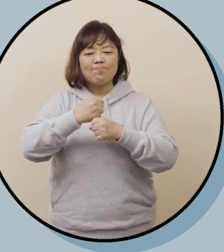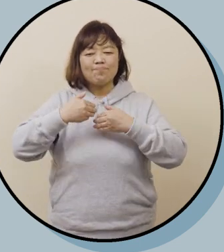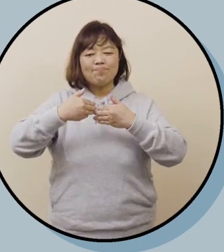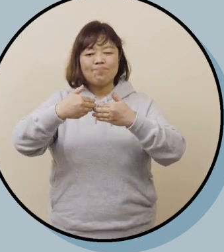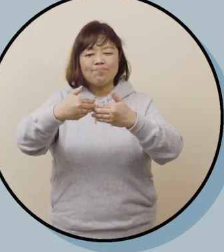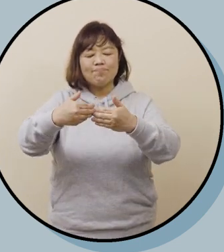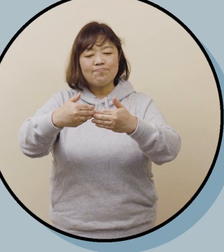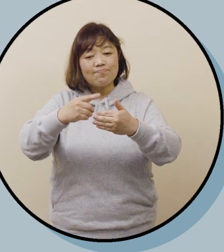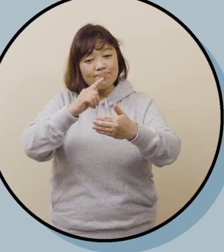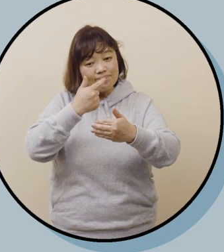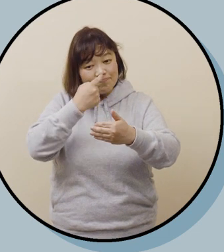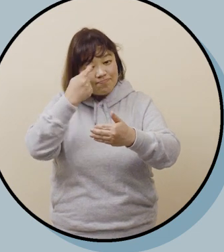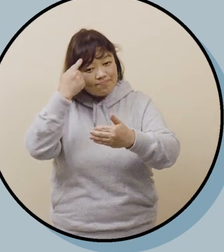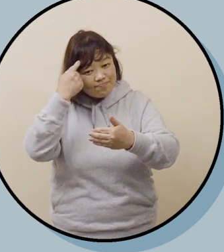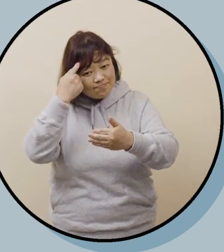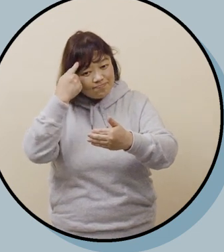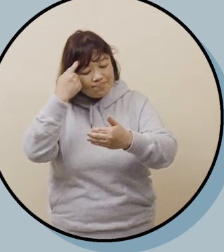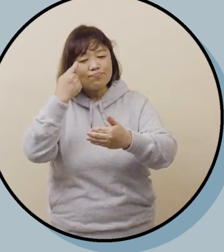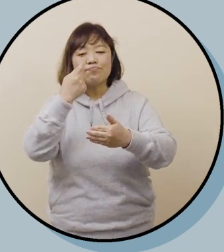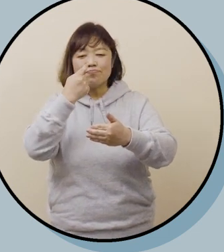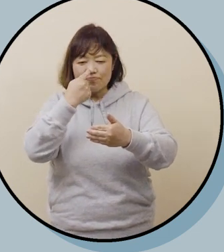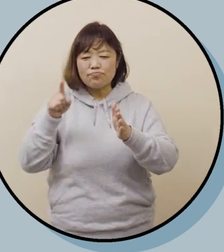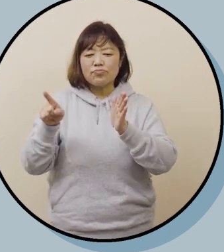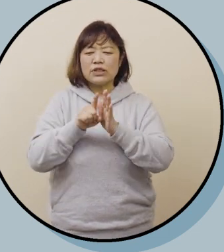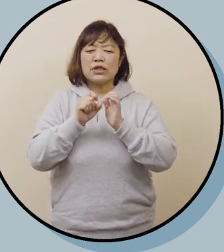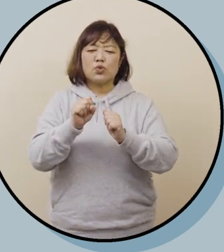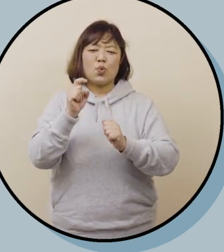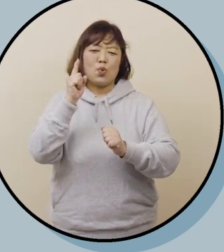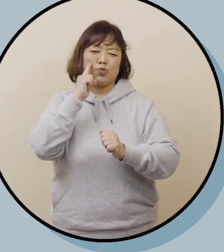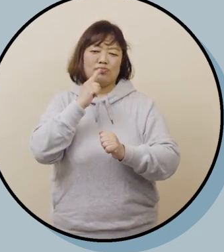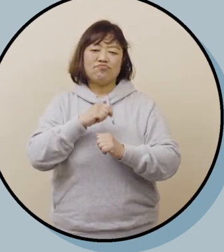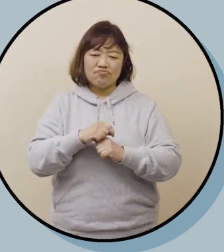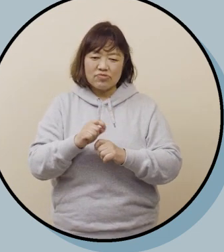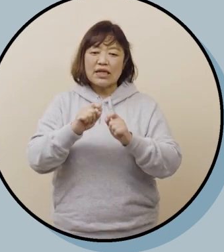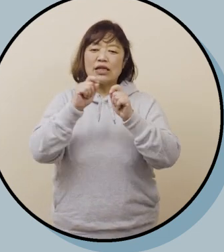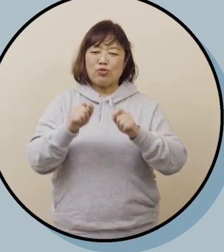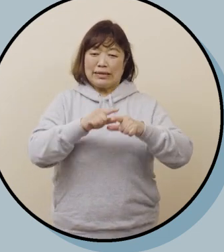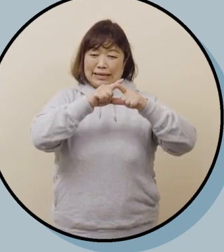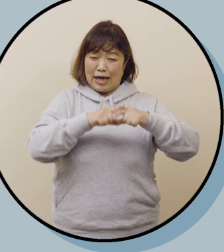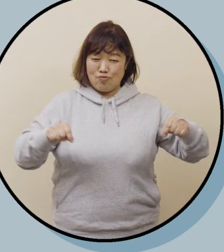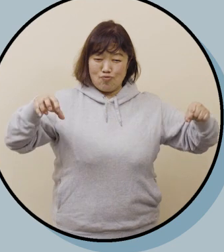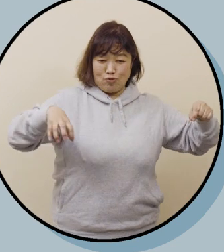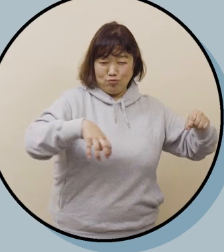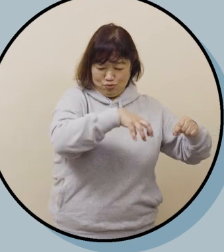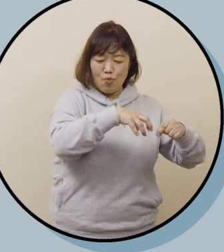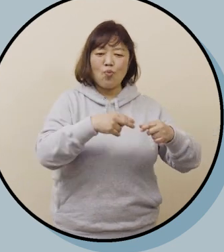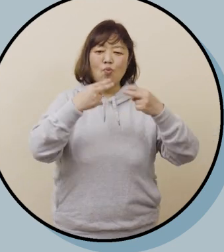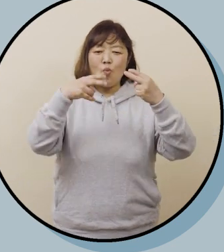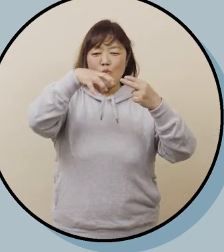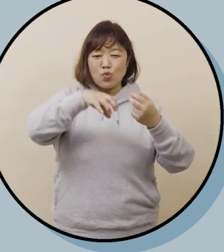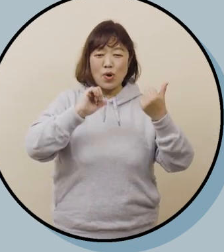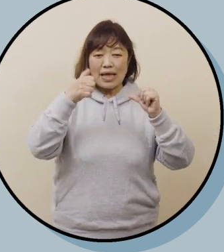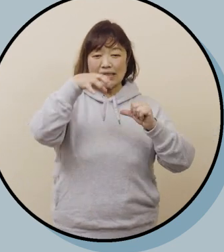いかれるそういうことをやってるのかなと思うし結局なんか全国のそういう